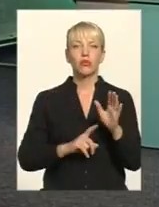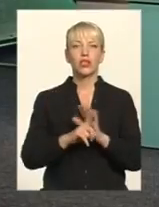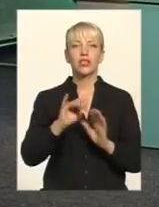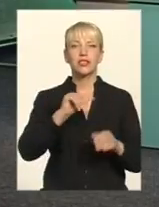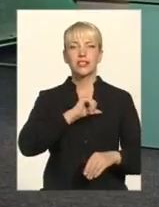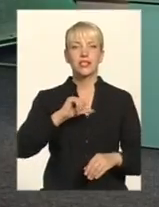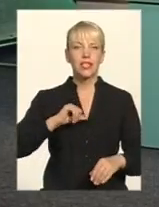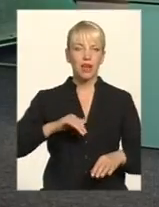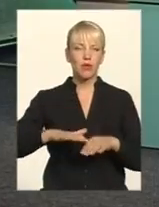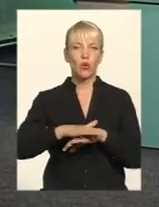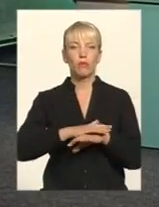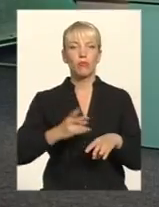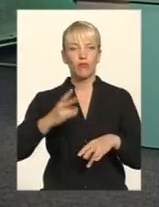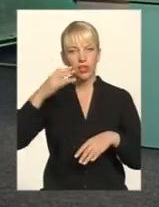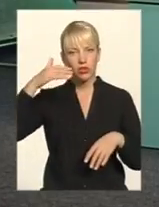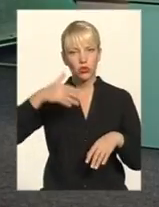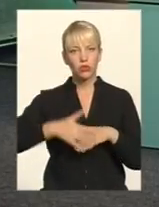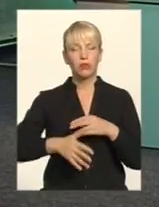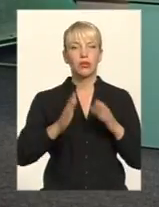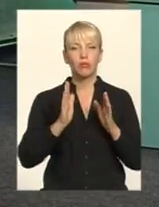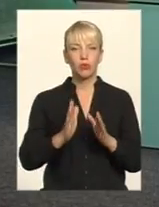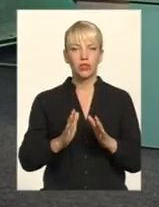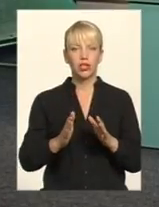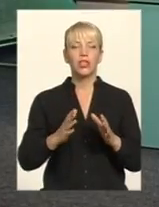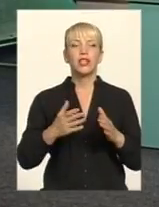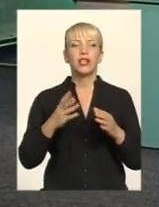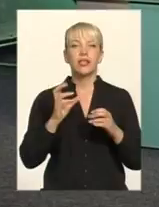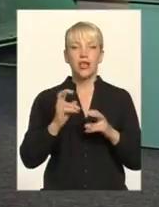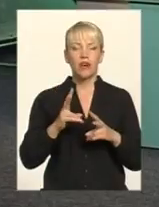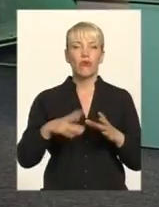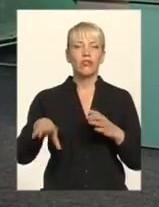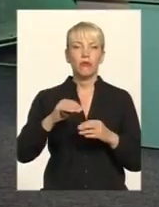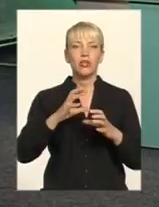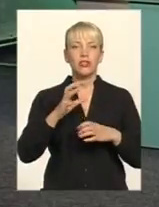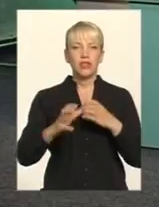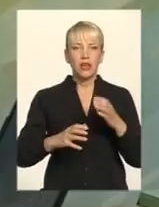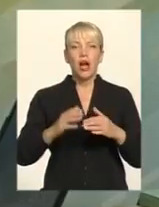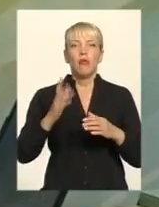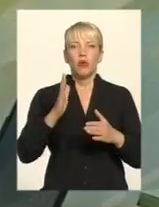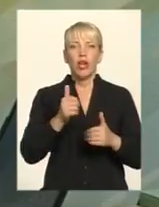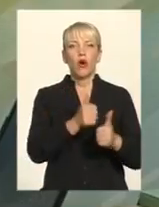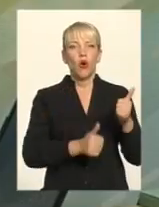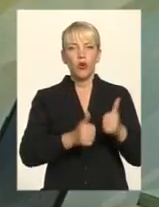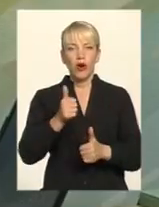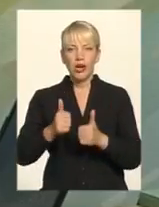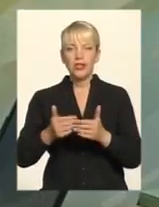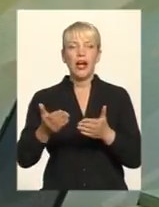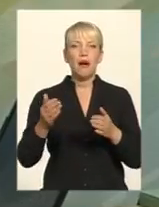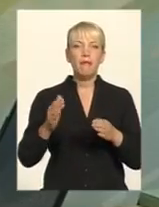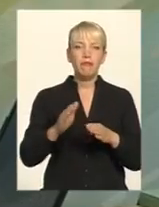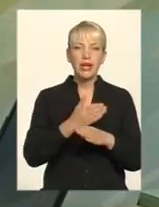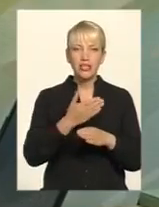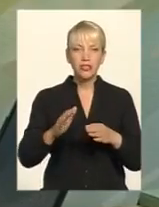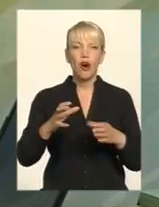повинні розуміти, буде практично так, як у всіх цивілізованих країнах, конкуренція між громадами. Дійсно,